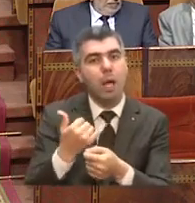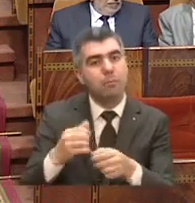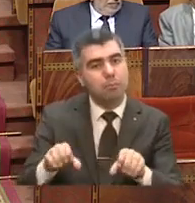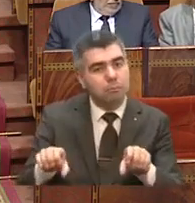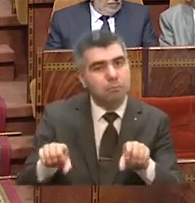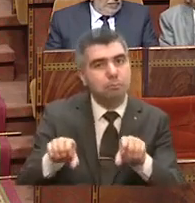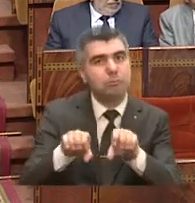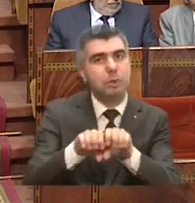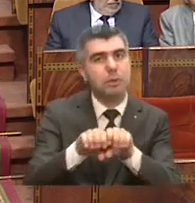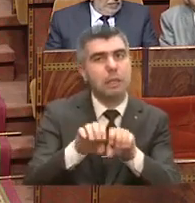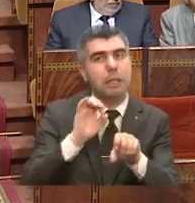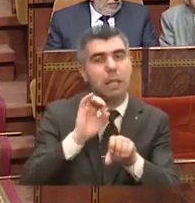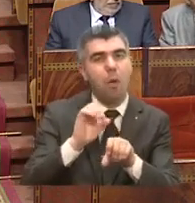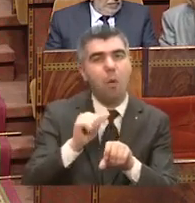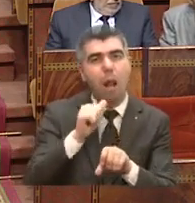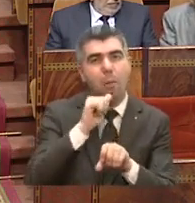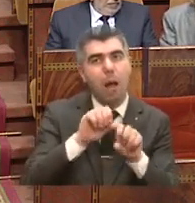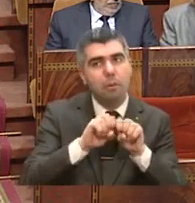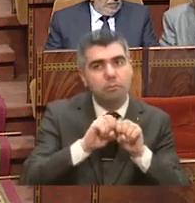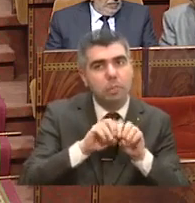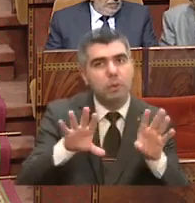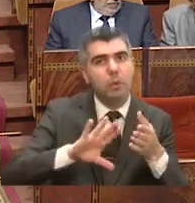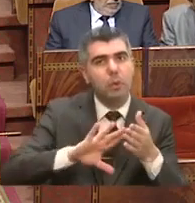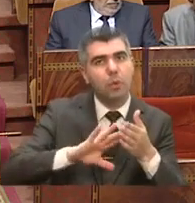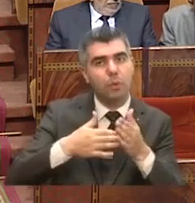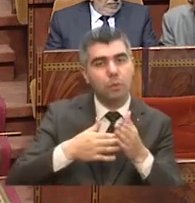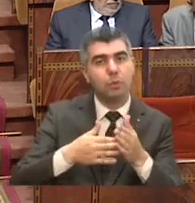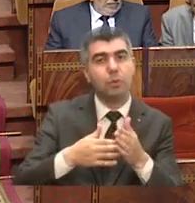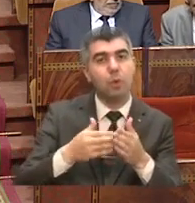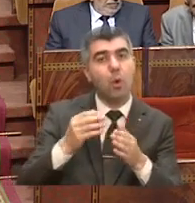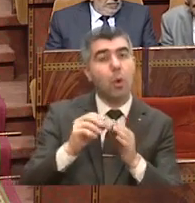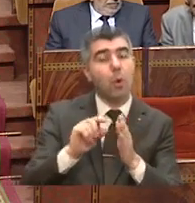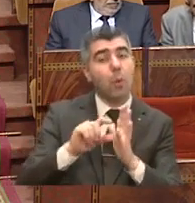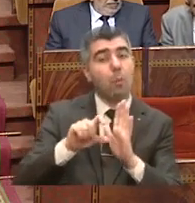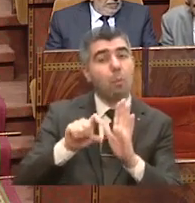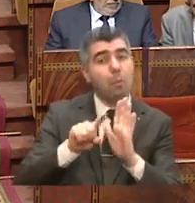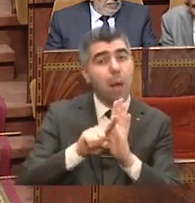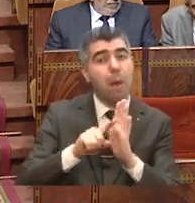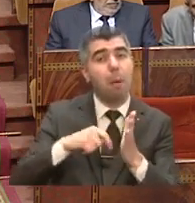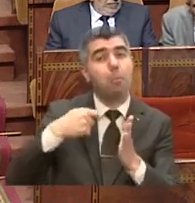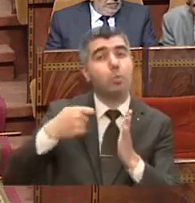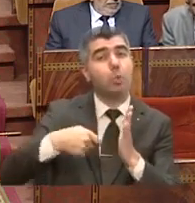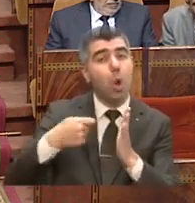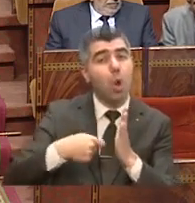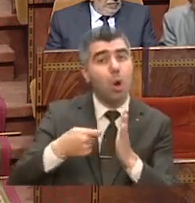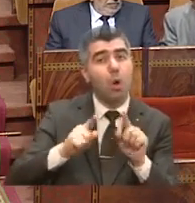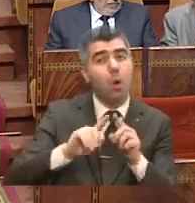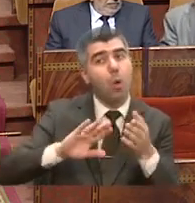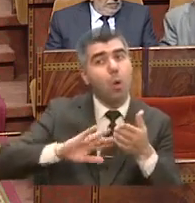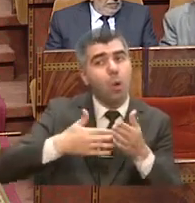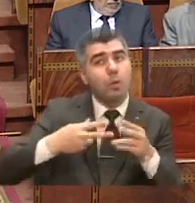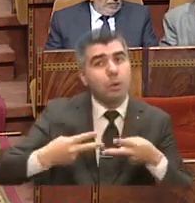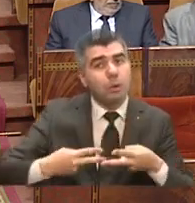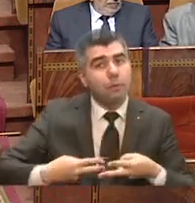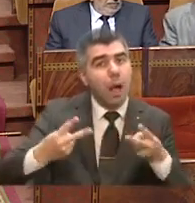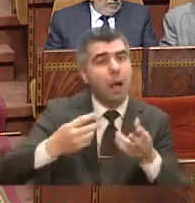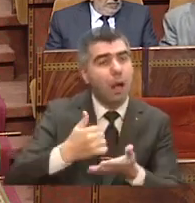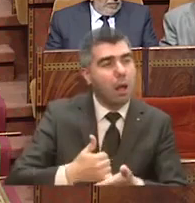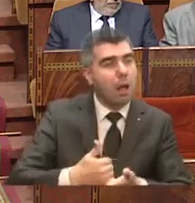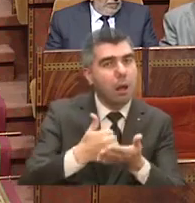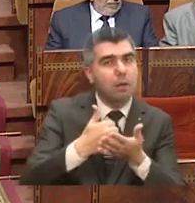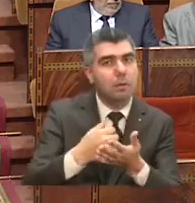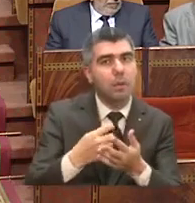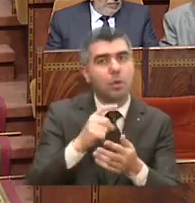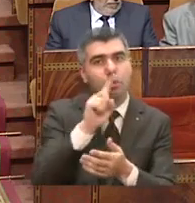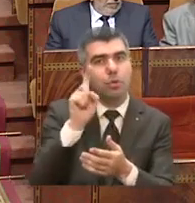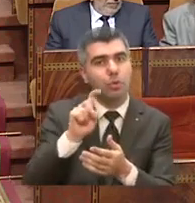بالنافورات، وكذا التسريع بتنزيل المشاريع التي تهم قطاع الماء والتي أعطى صاحب الجلالة انطلاقتها كمشروع تزويد جماعة غفصي بالماء